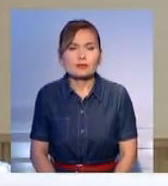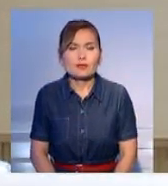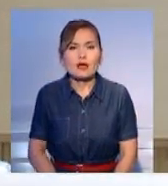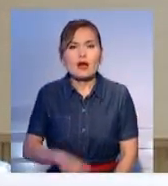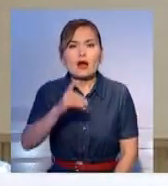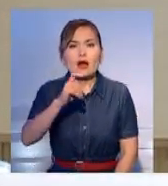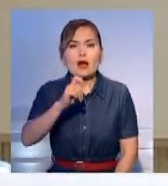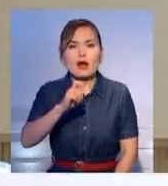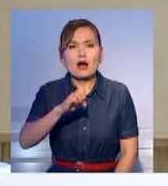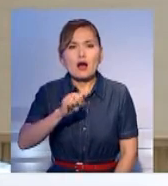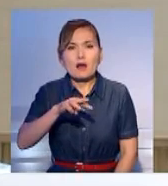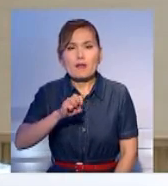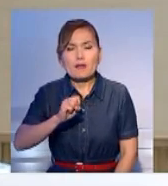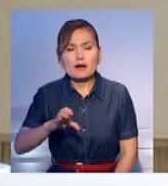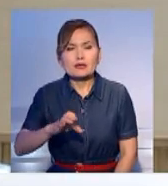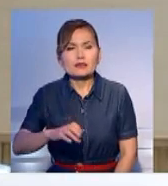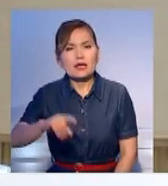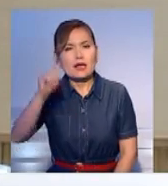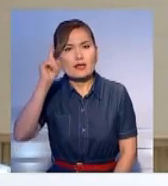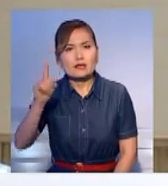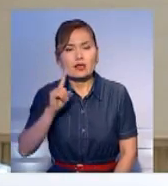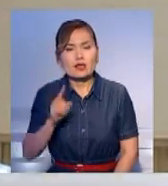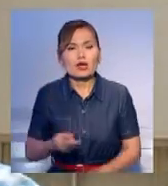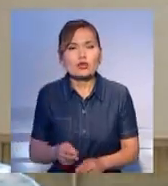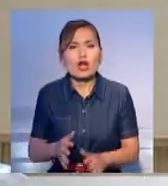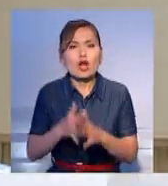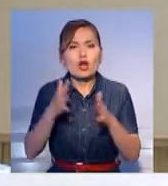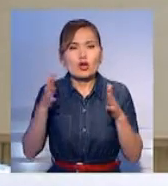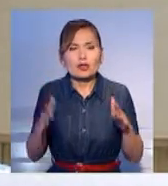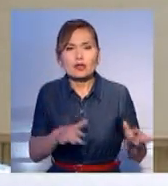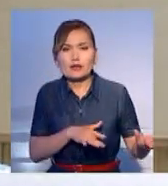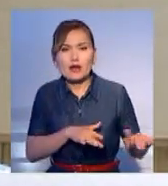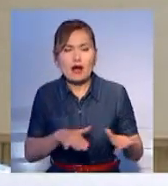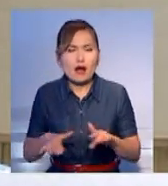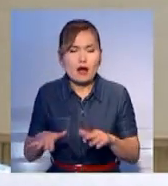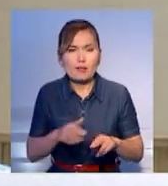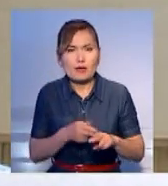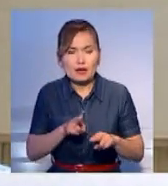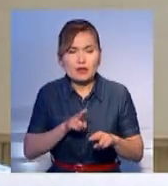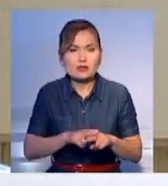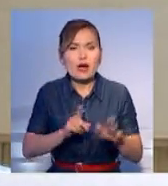Хамас дәл қазіргі уақытта Израильдің үлкен көлемді операция жүргізе алмайтындығын біліп